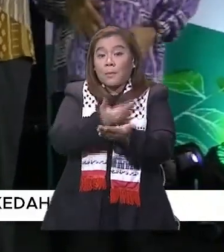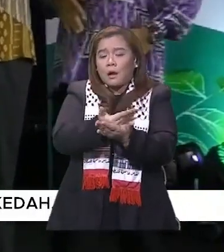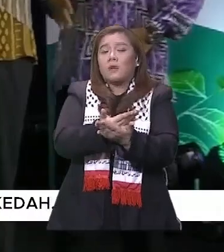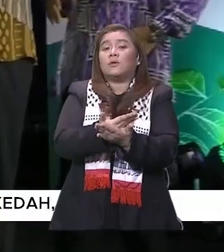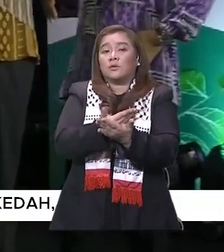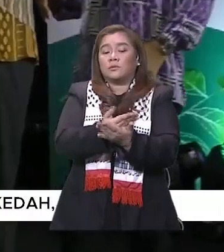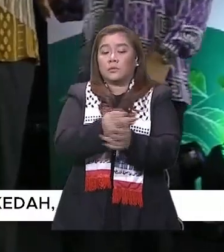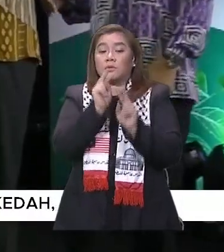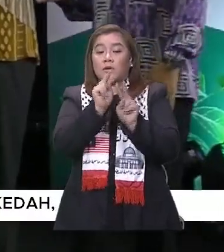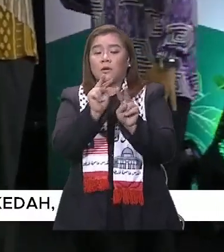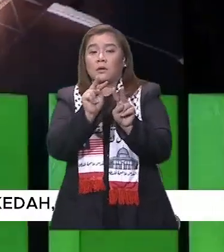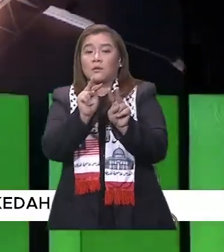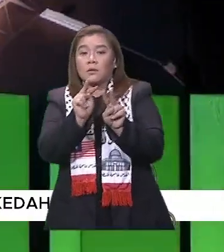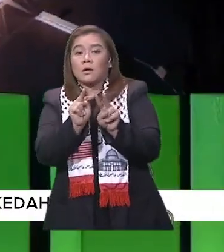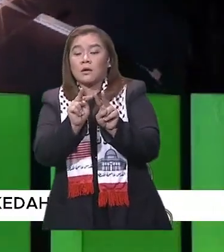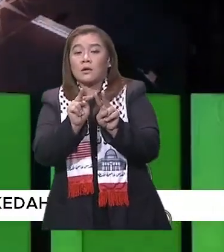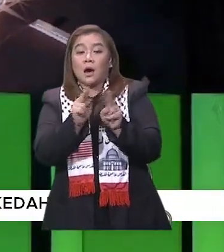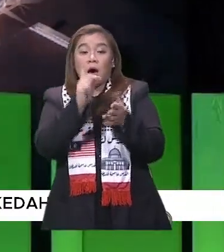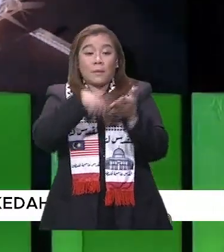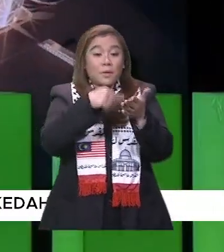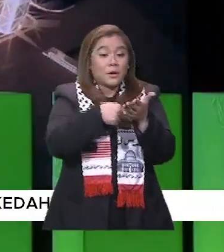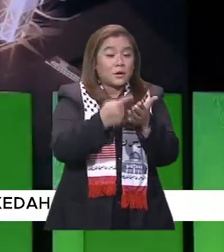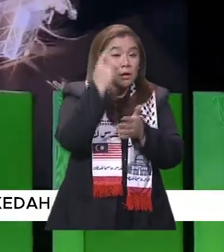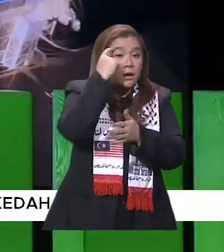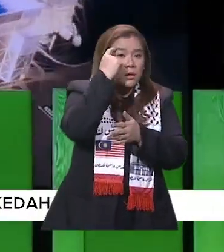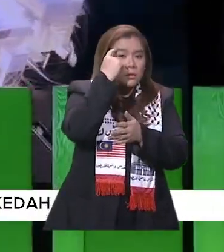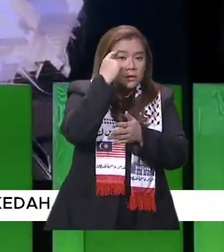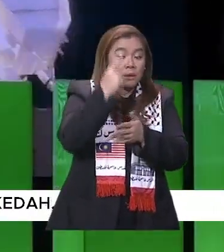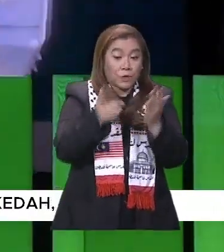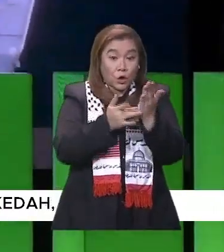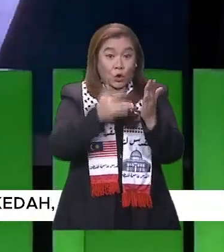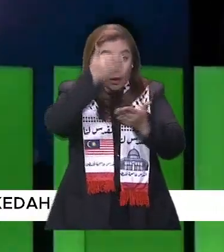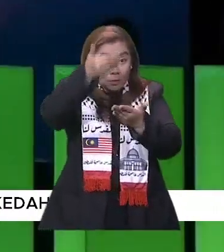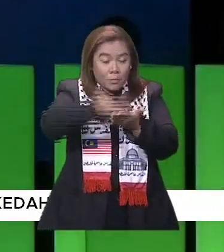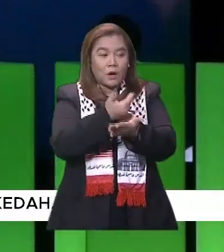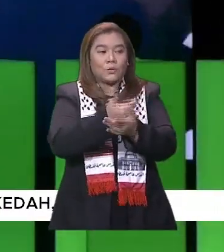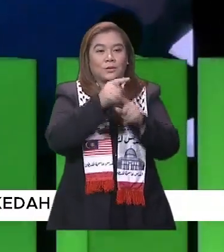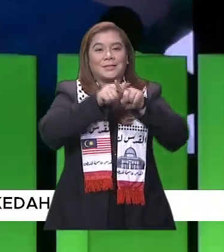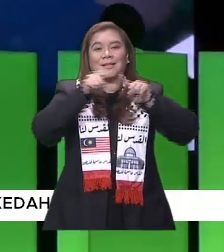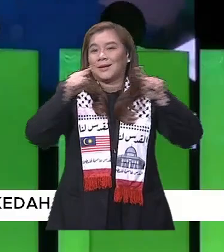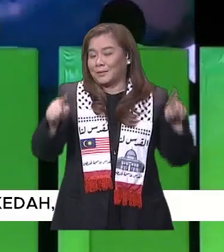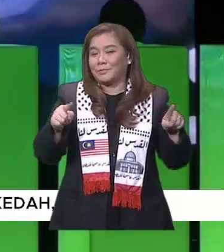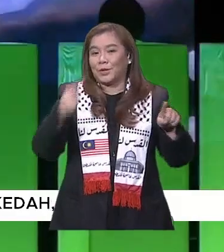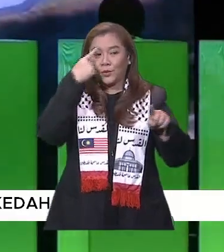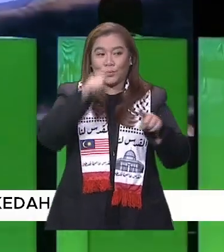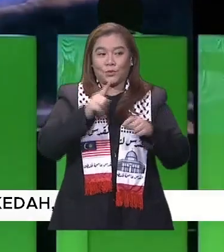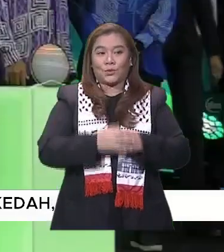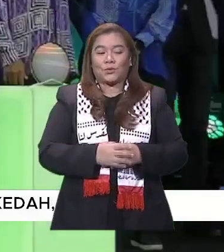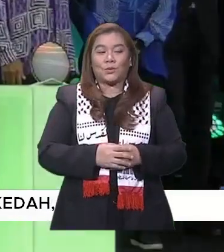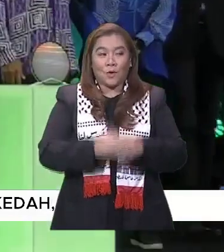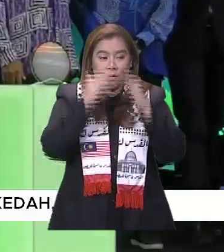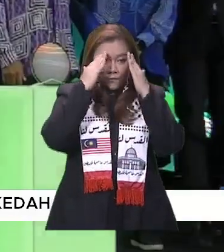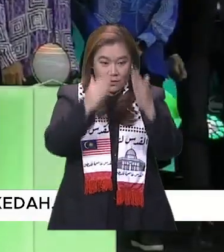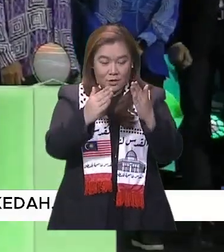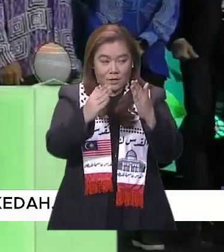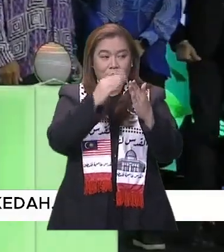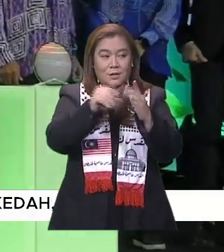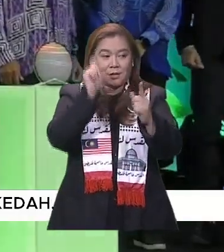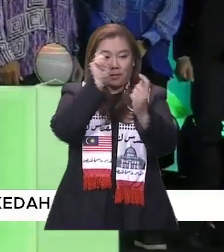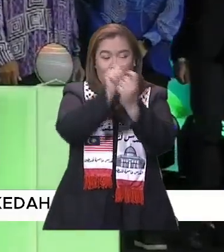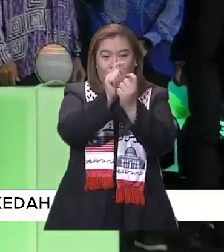sahaja menyaksikan penerokaan ke dalam apa yang dianggap sebagai teknologi baru tetapi juga dalam industri yang sangat fokus dan